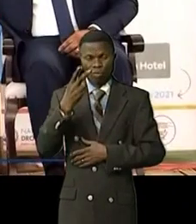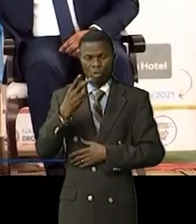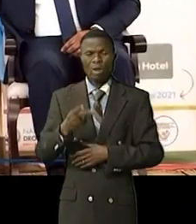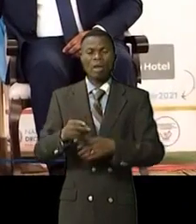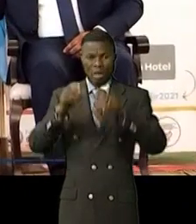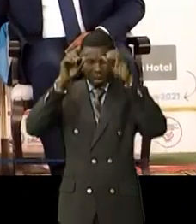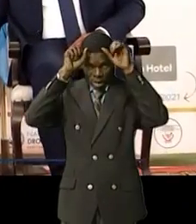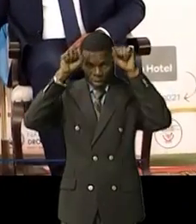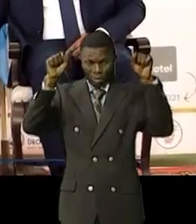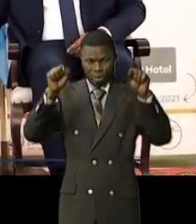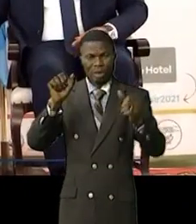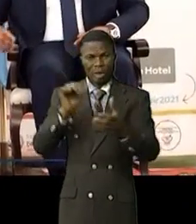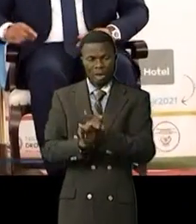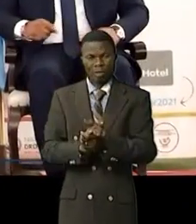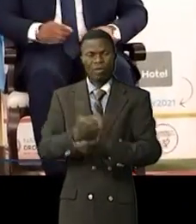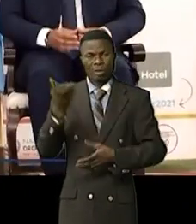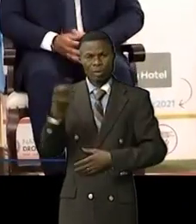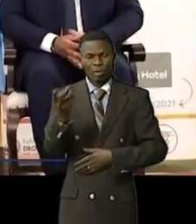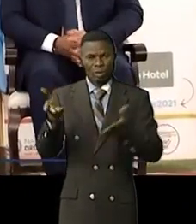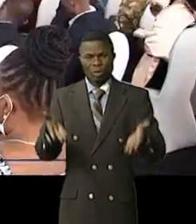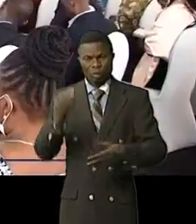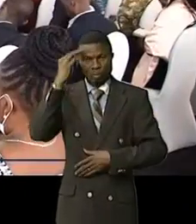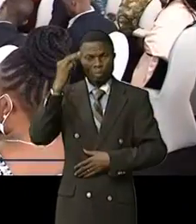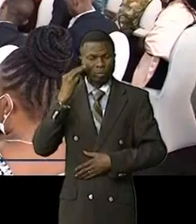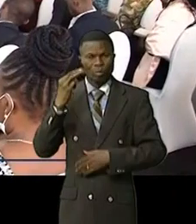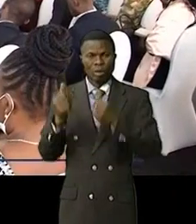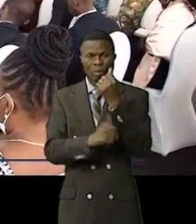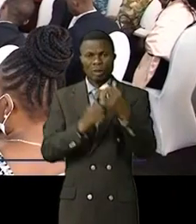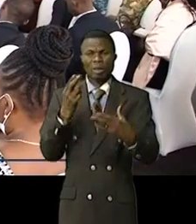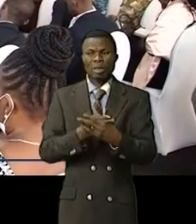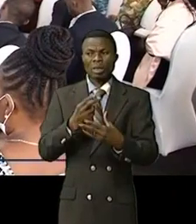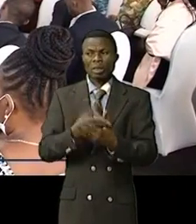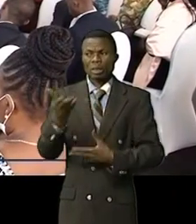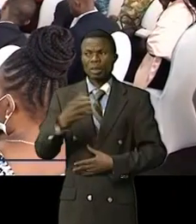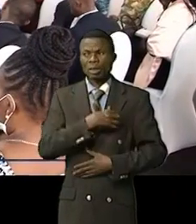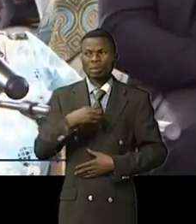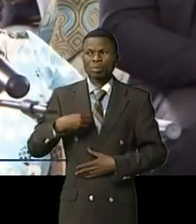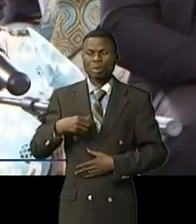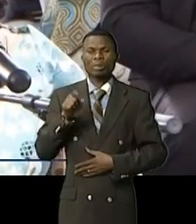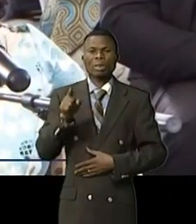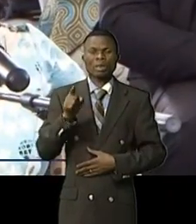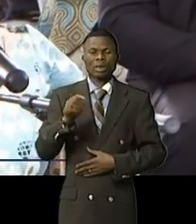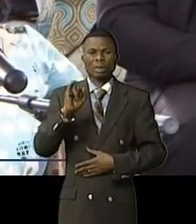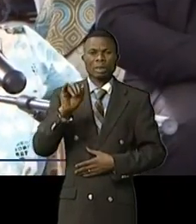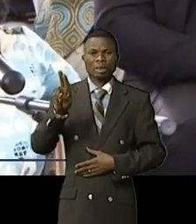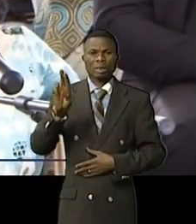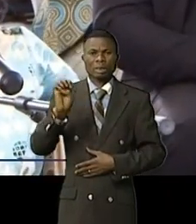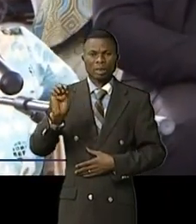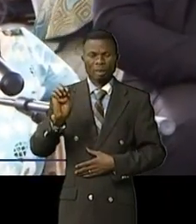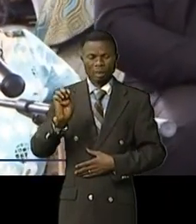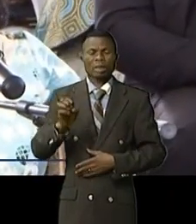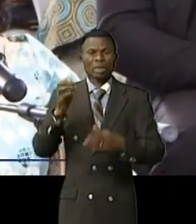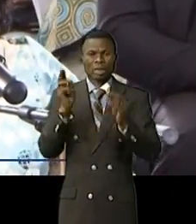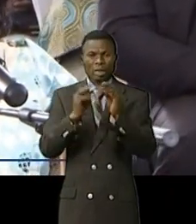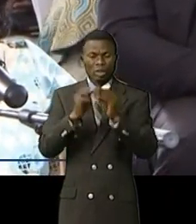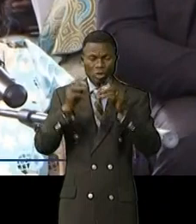du couple présidentiel. D'après la ministre de personnes vivant avec handicap, Madame Irène Essambo Diatta, ces colloques panafricains